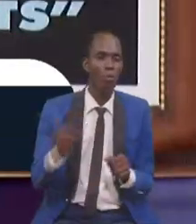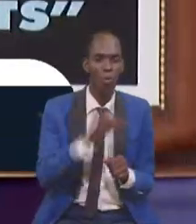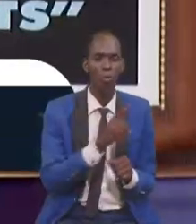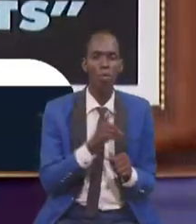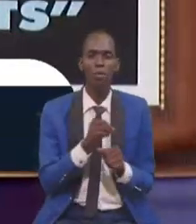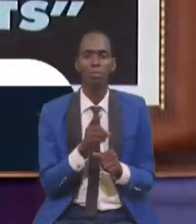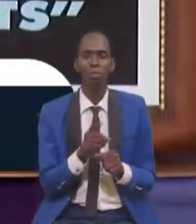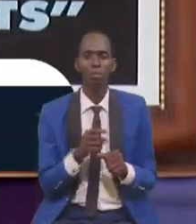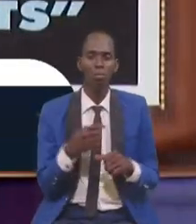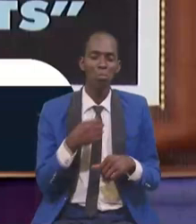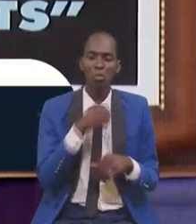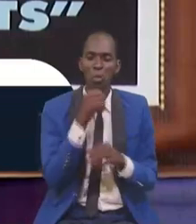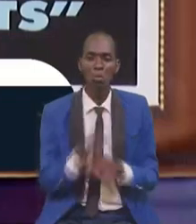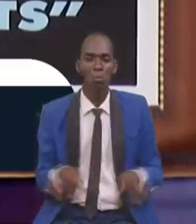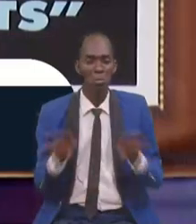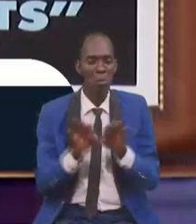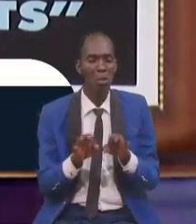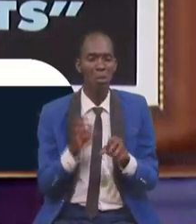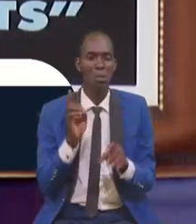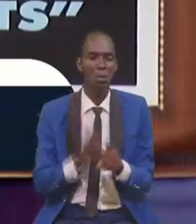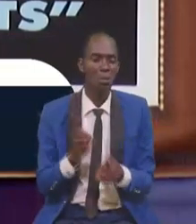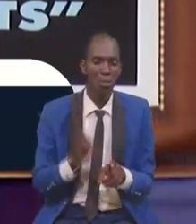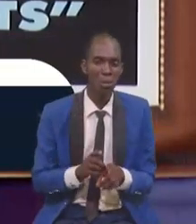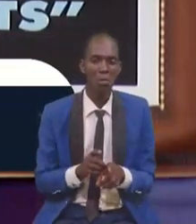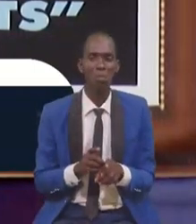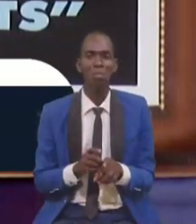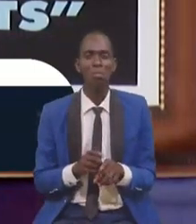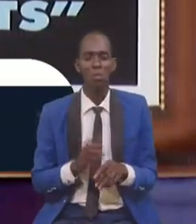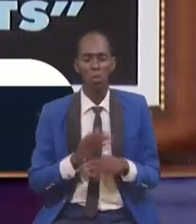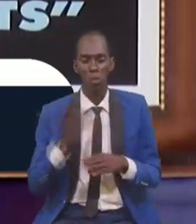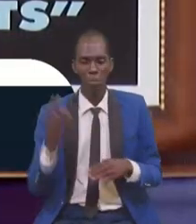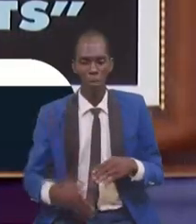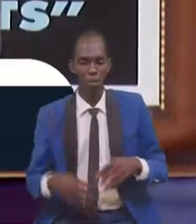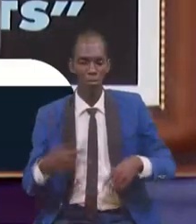Le Seigneur a rendu invalide, infirme.